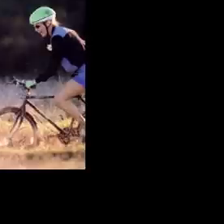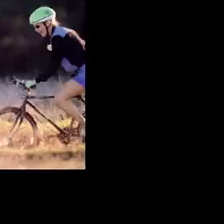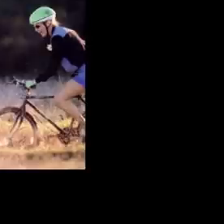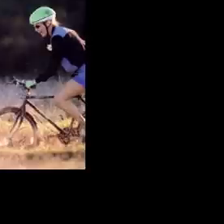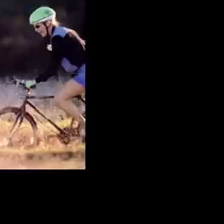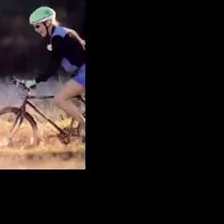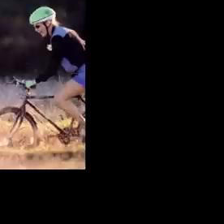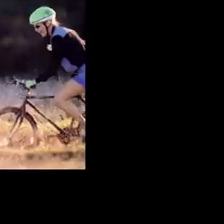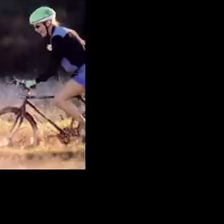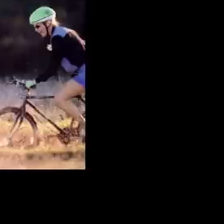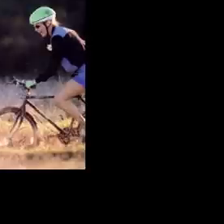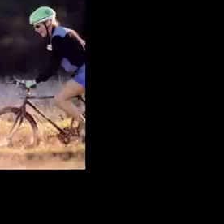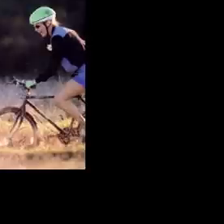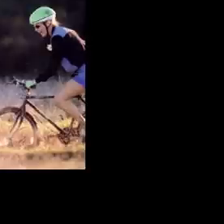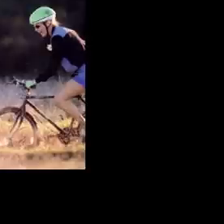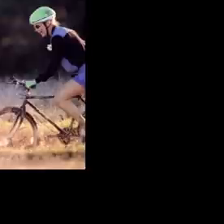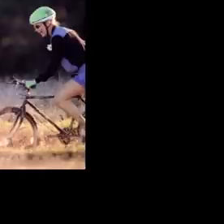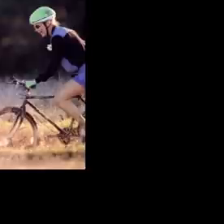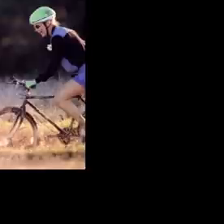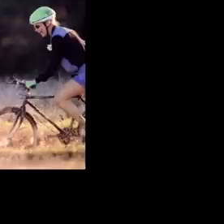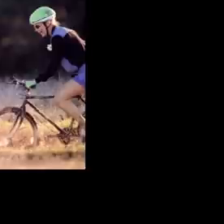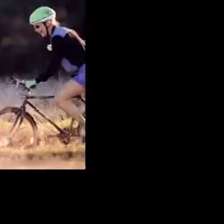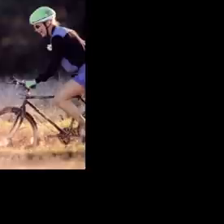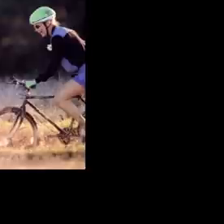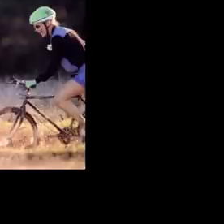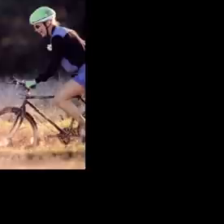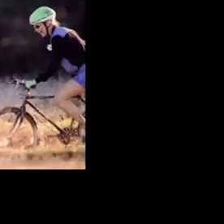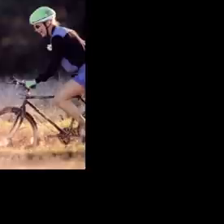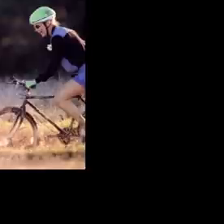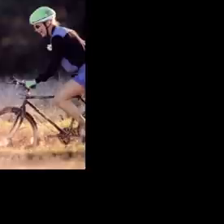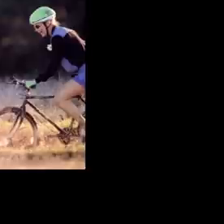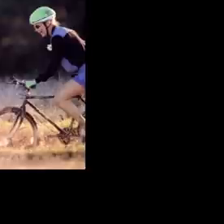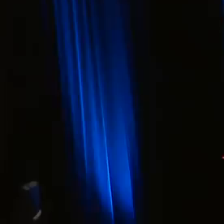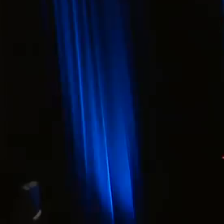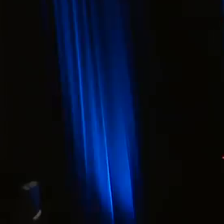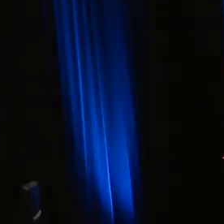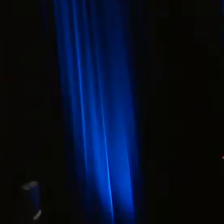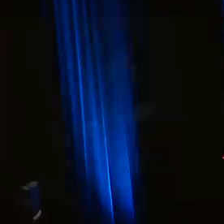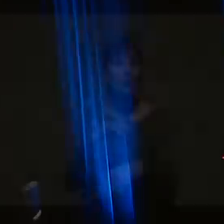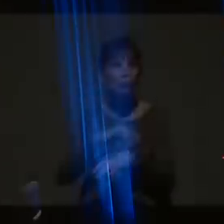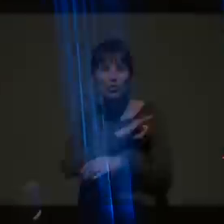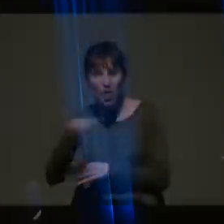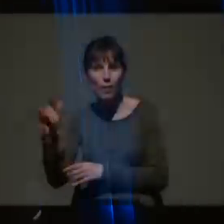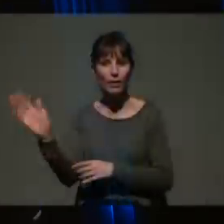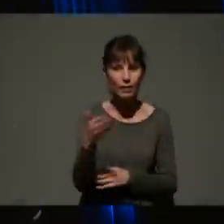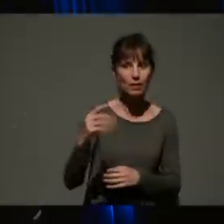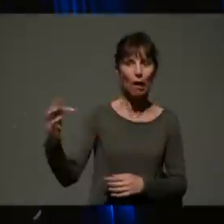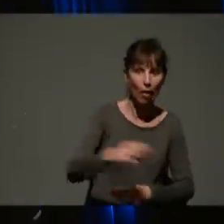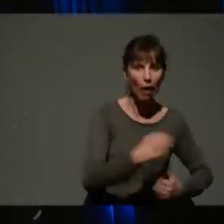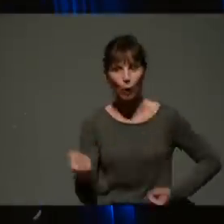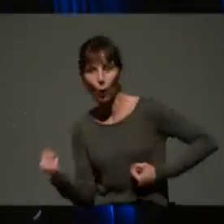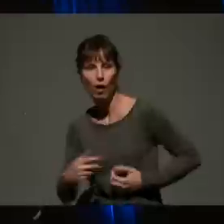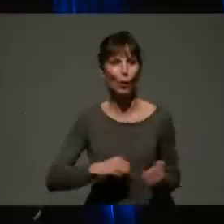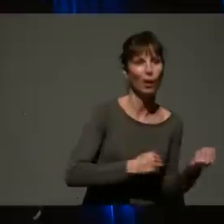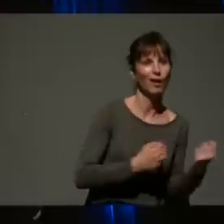et que c'était ceux qui étaient en face qui se déplaçaient. À l'inverse, si vous n'avez jamais fait de tennis de votre vie, là, vous allez dépenser beaucoup d'énergie.